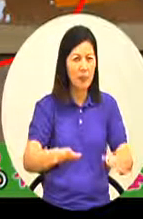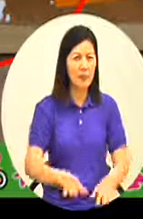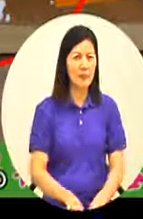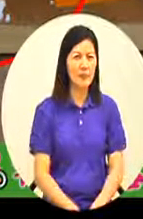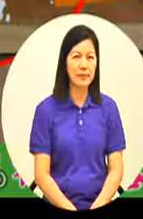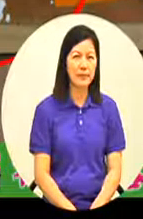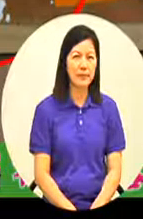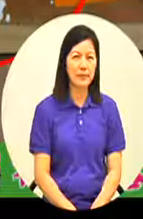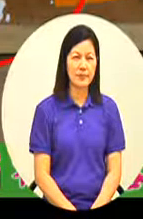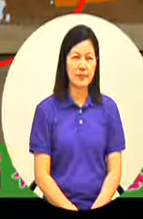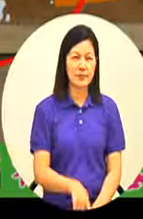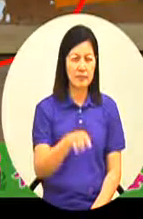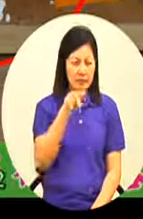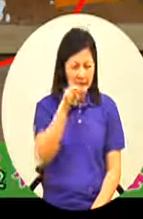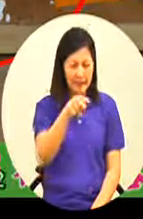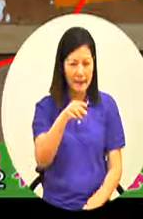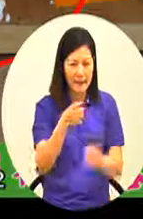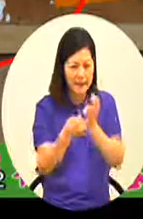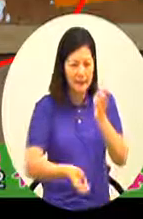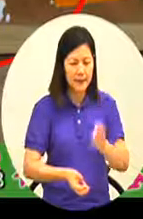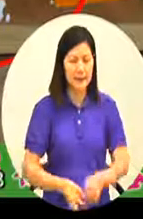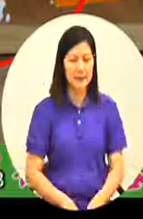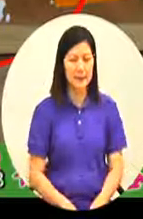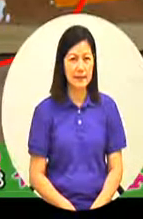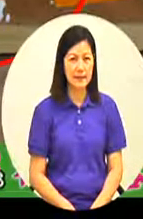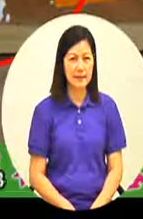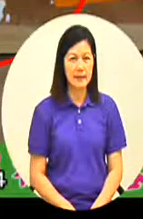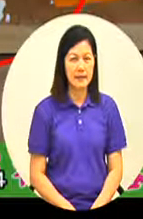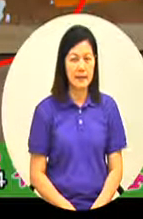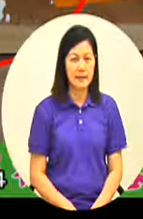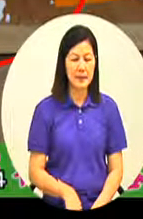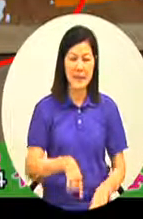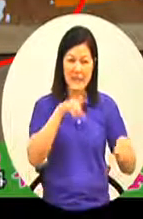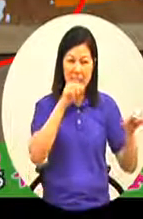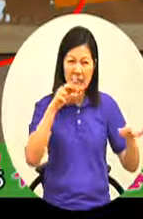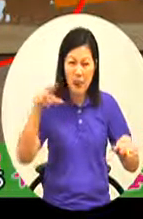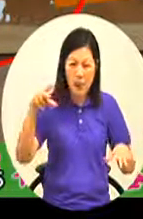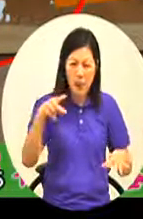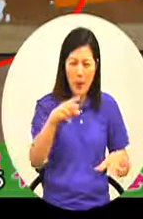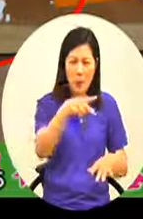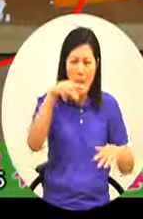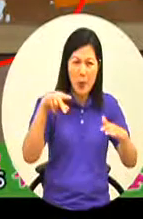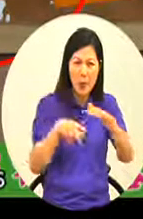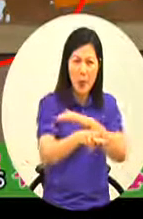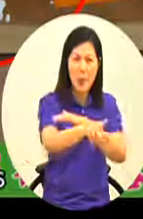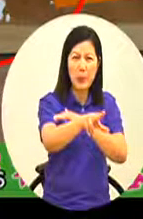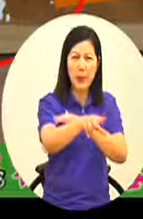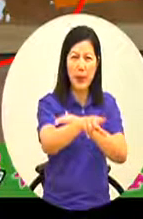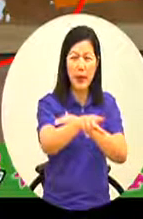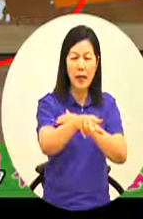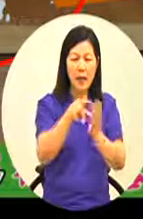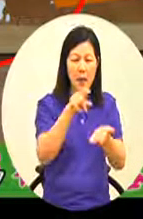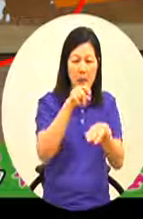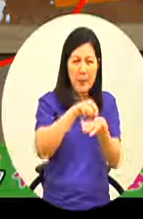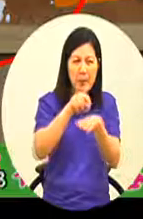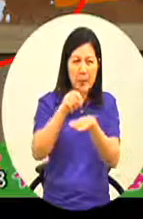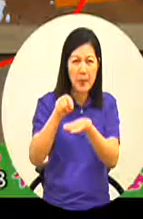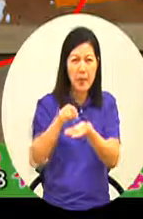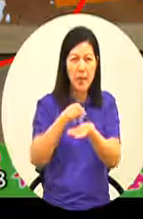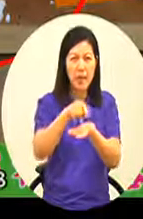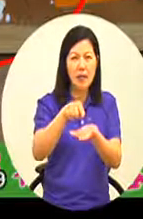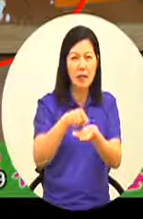长，你好好的仔细看一下，让小鸟飞进来啄食，这对